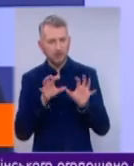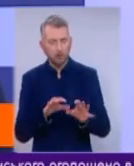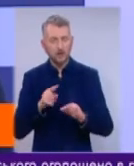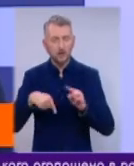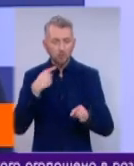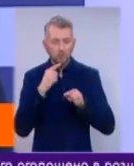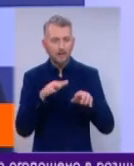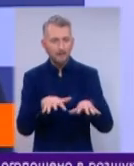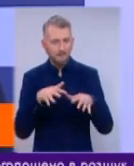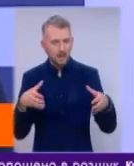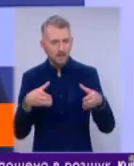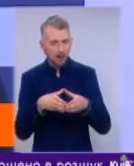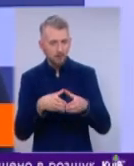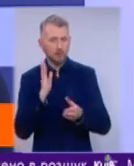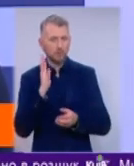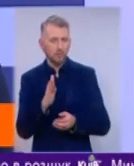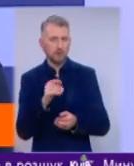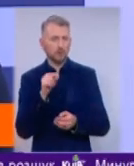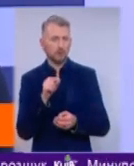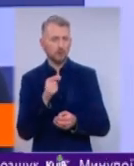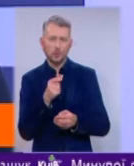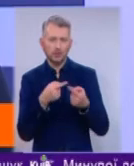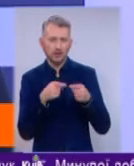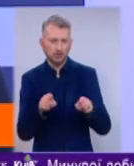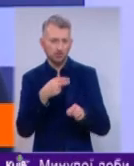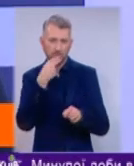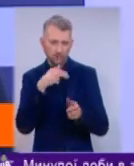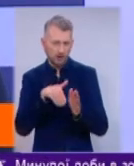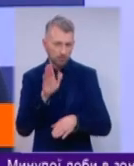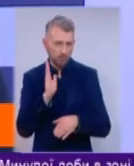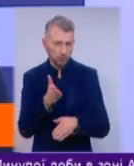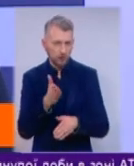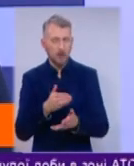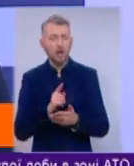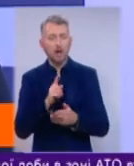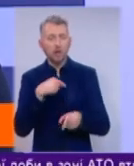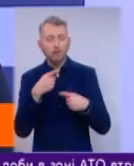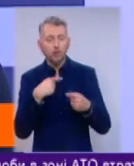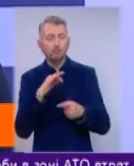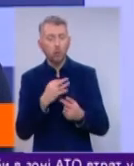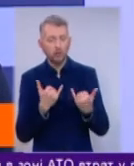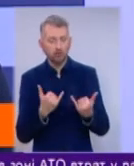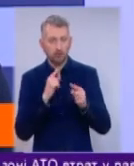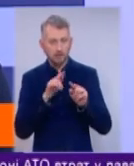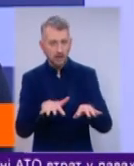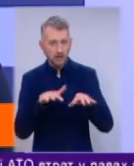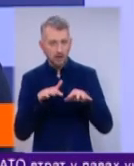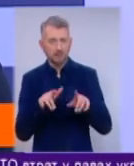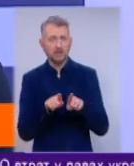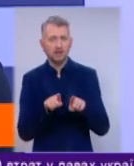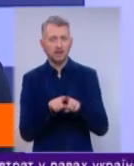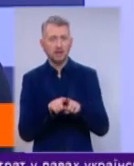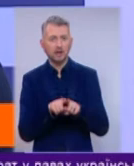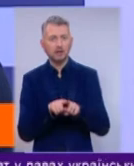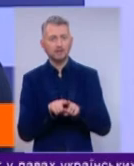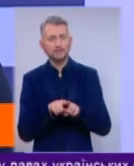наступний парламент він буде в цьому плані іншим, в кращий бік. Але якщо ми говоримо про нинішній парламент, то все-таки при